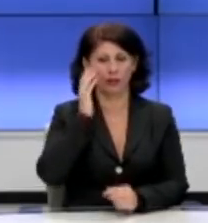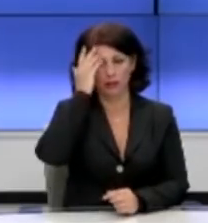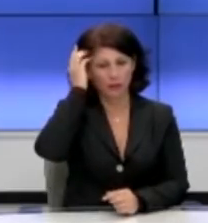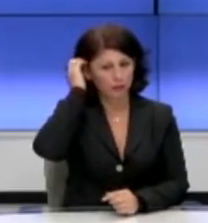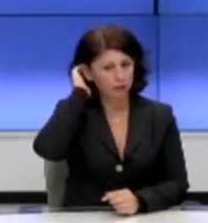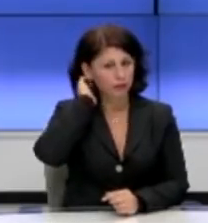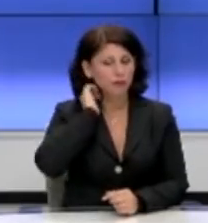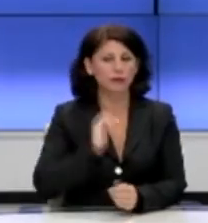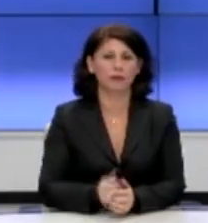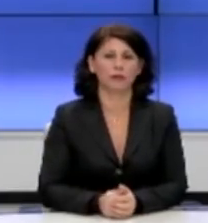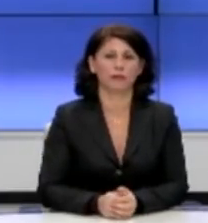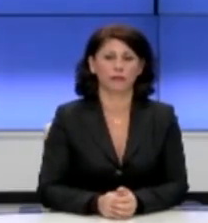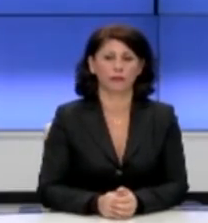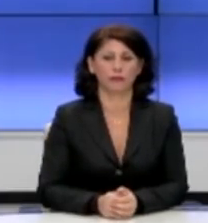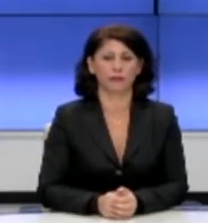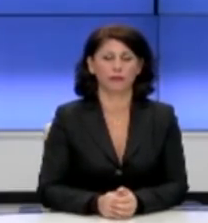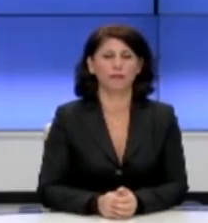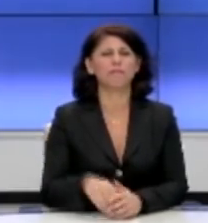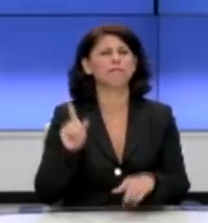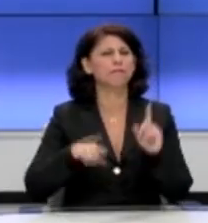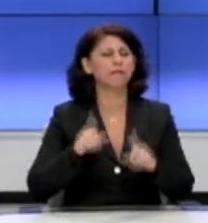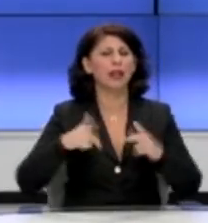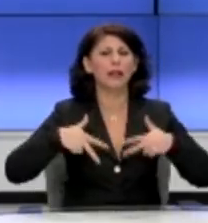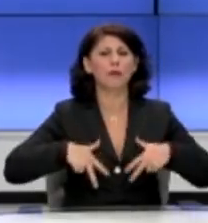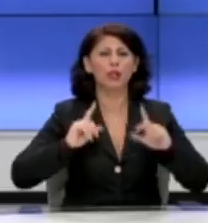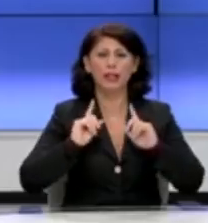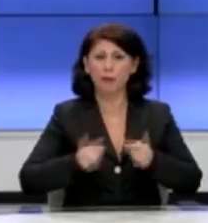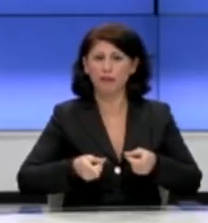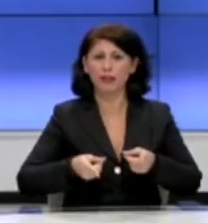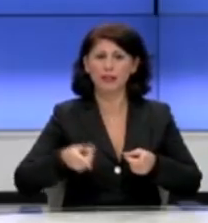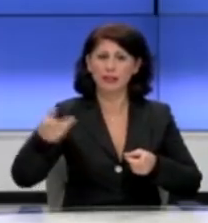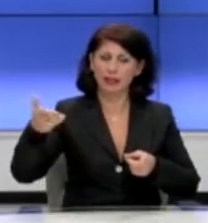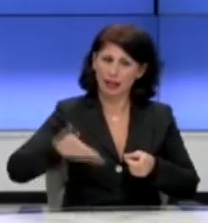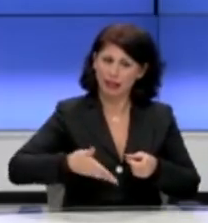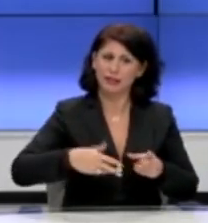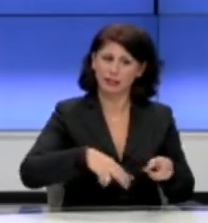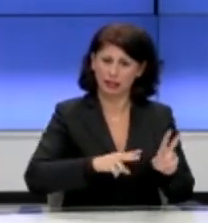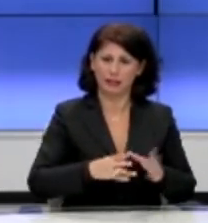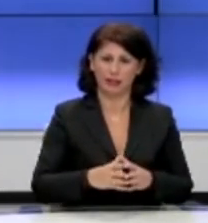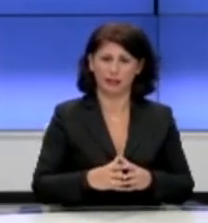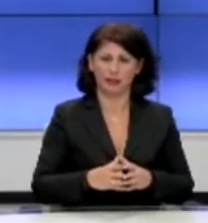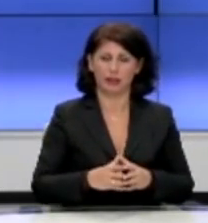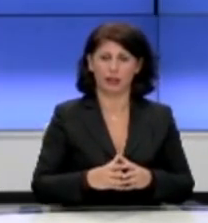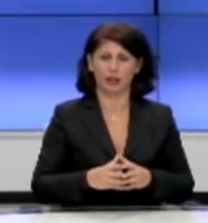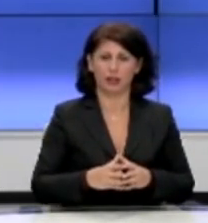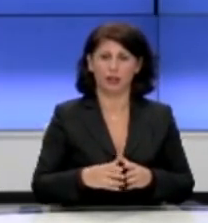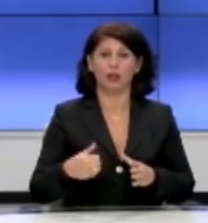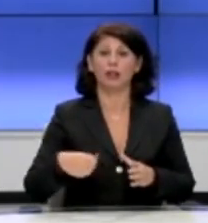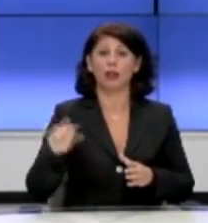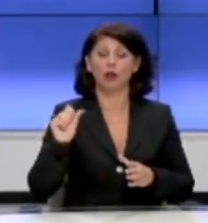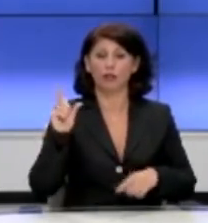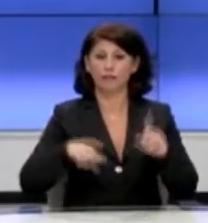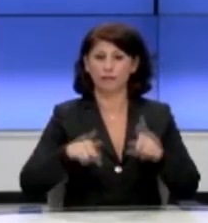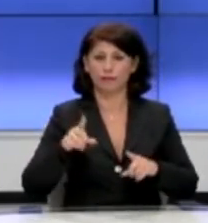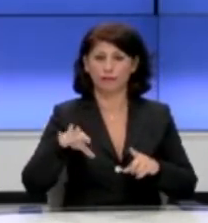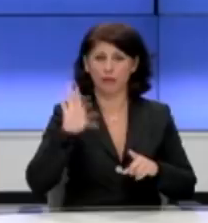με τις οποίες διάφορες υπουργικές αποφάσεις έρχεστε και υλοποιείτε και όχι σε